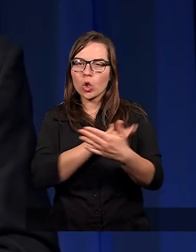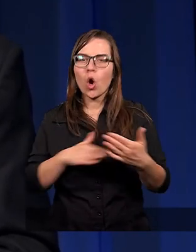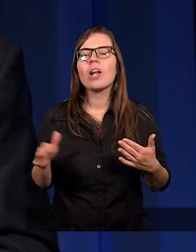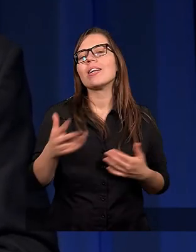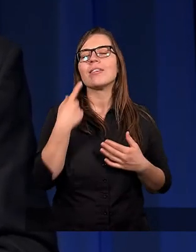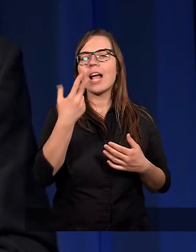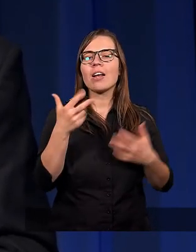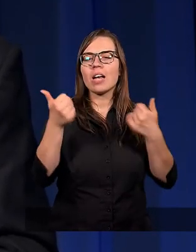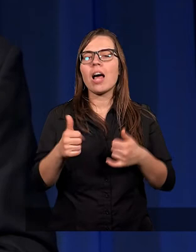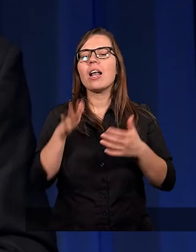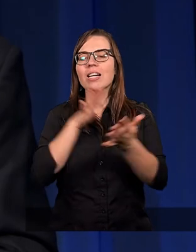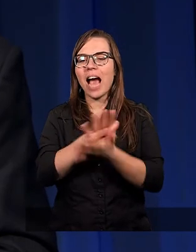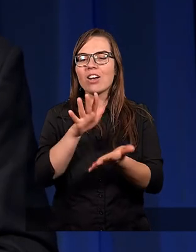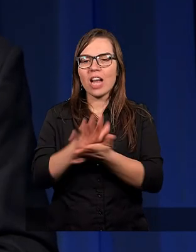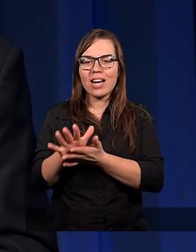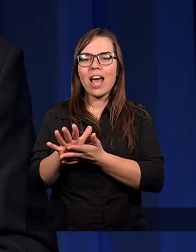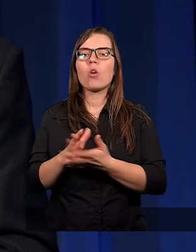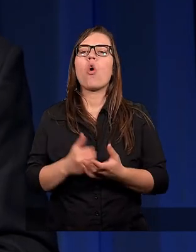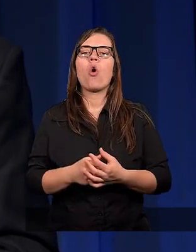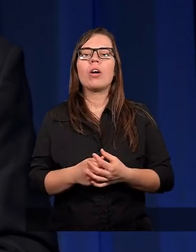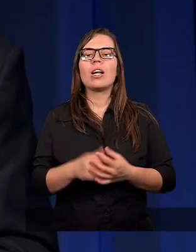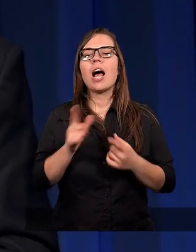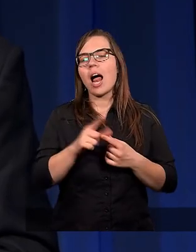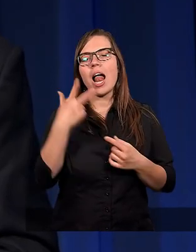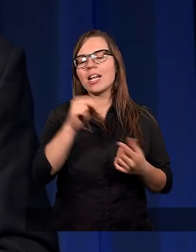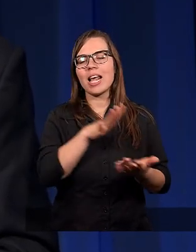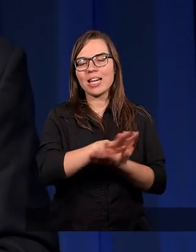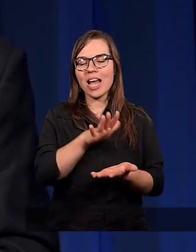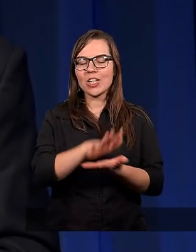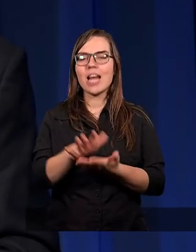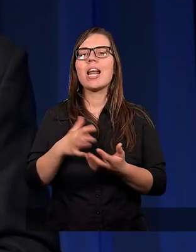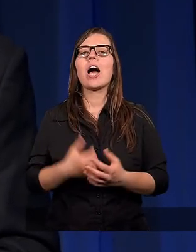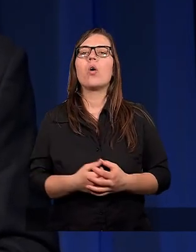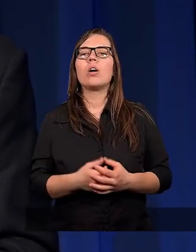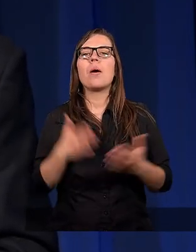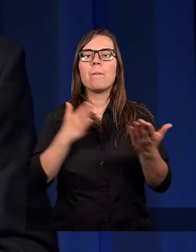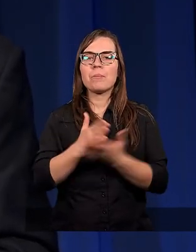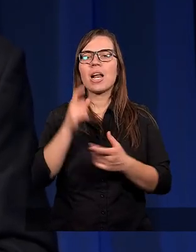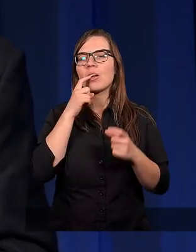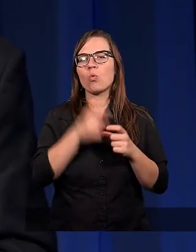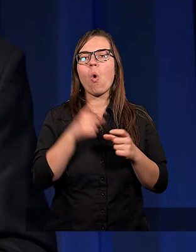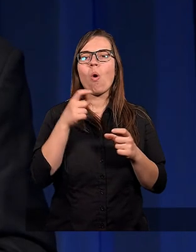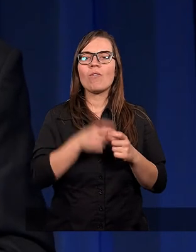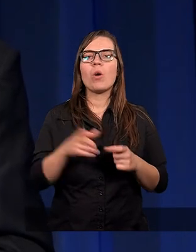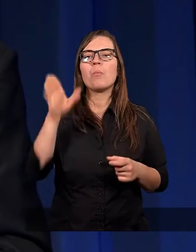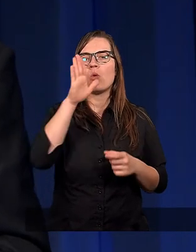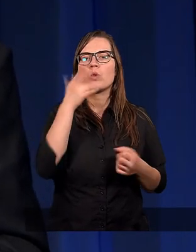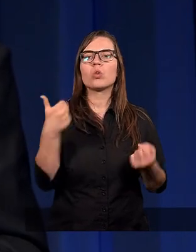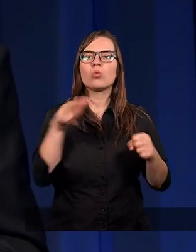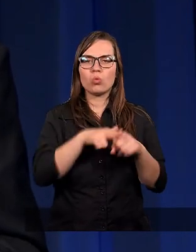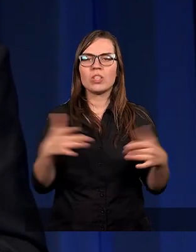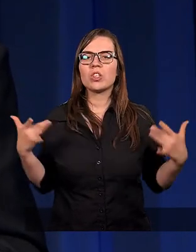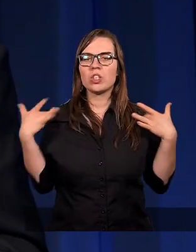nasienia skazitelnego, ale nieskazitelnego, przez Słowo Boże, które